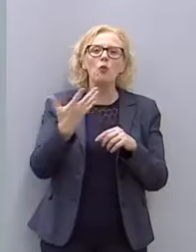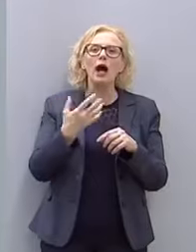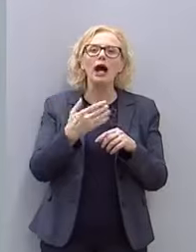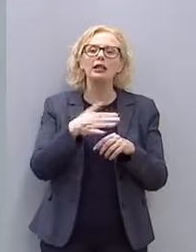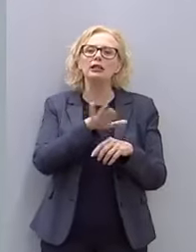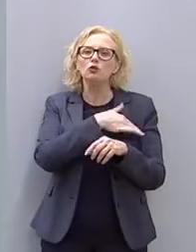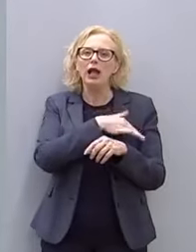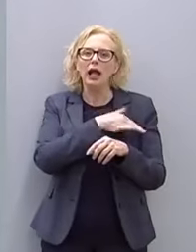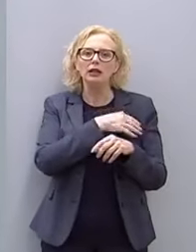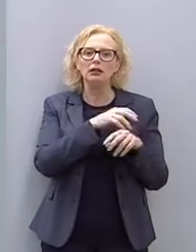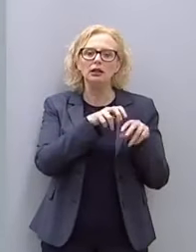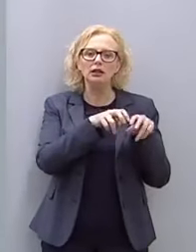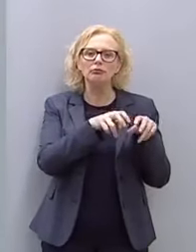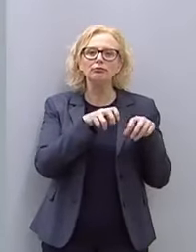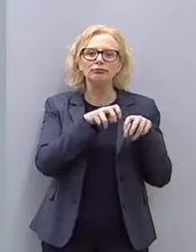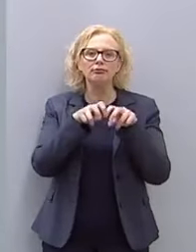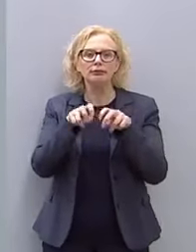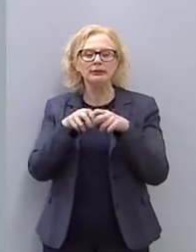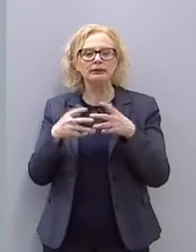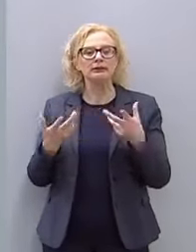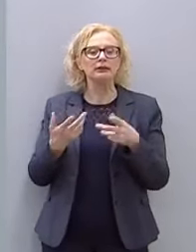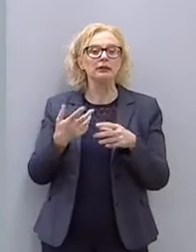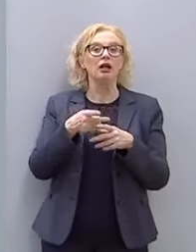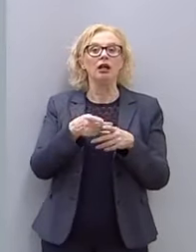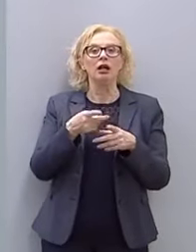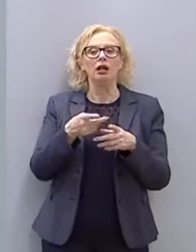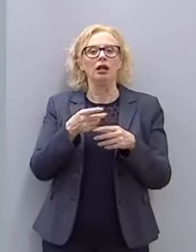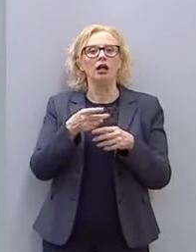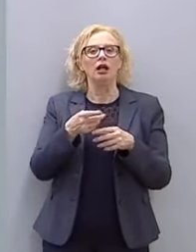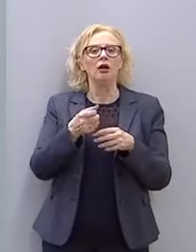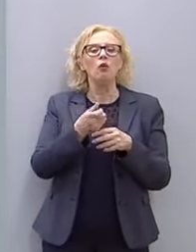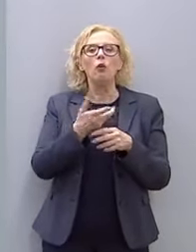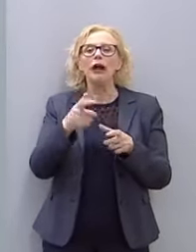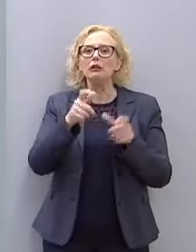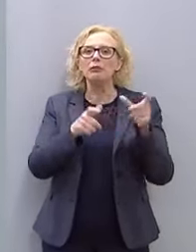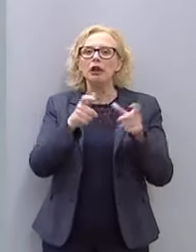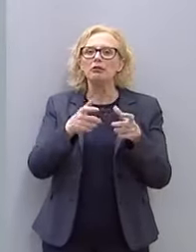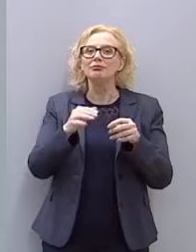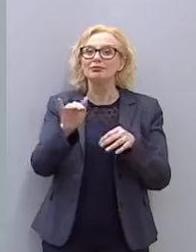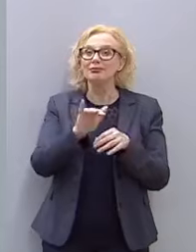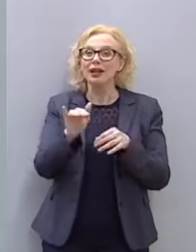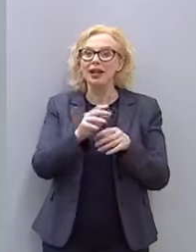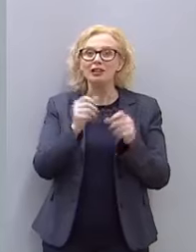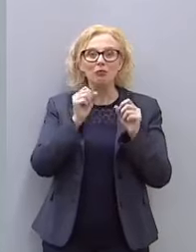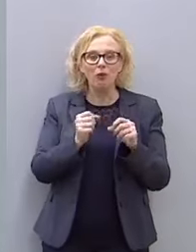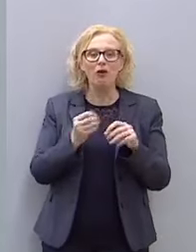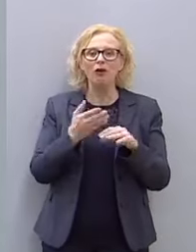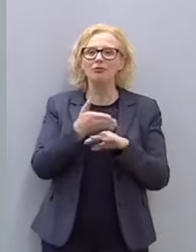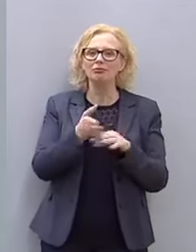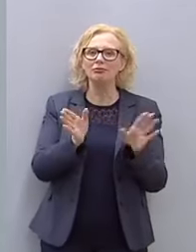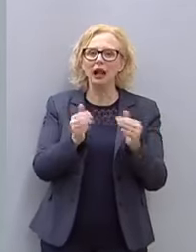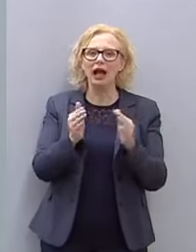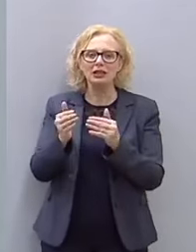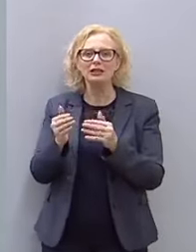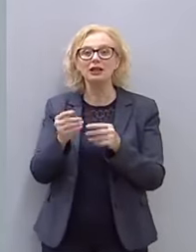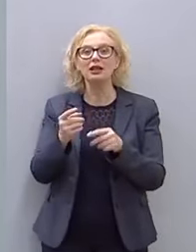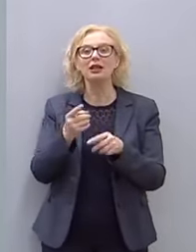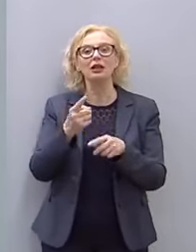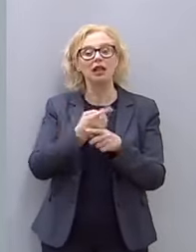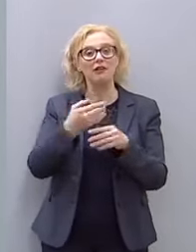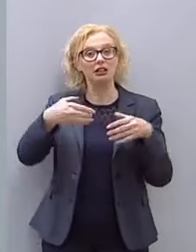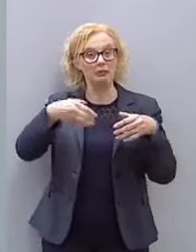classi per capire di quanti alunni deve essere fatta una classe sicuramente dovrà essere dovrà essere inferiore e